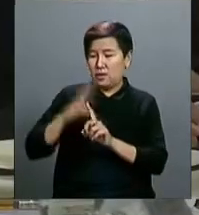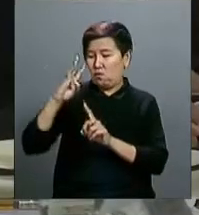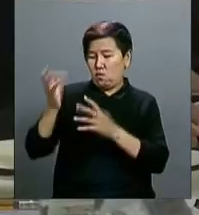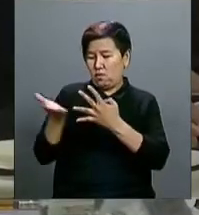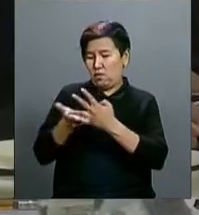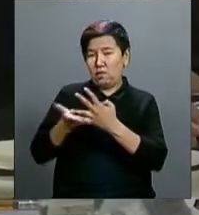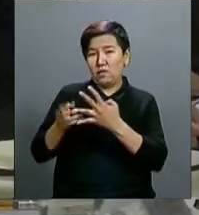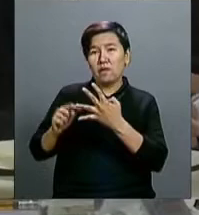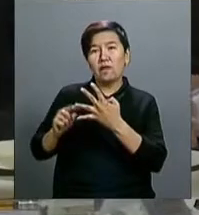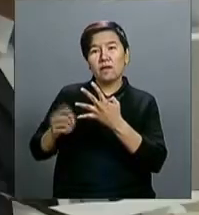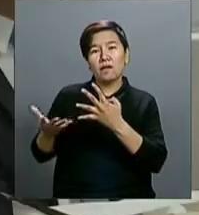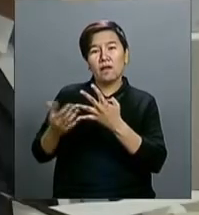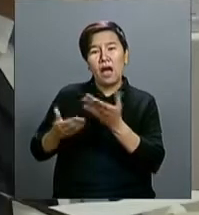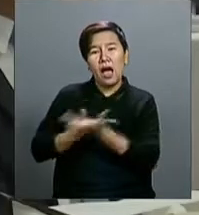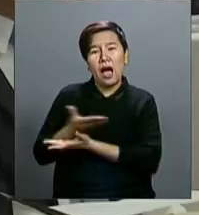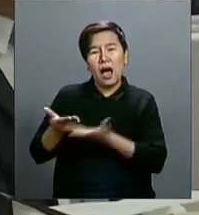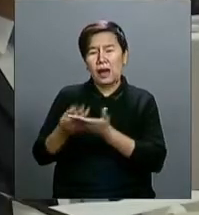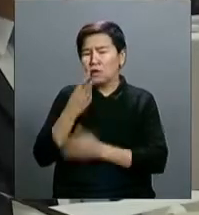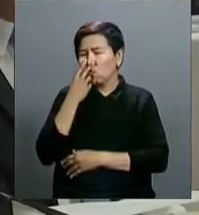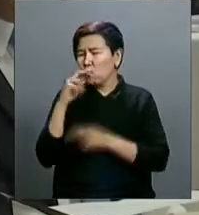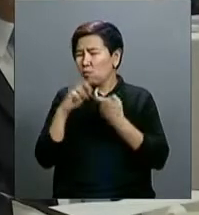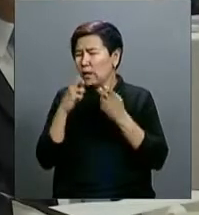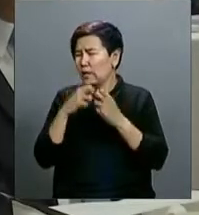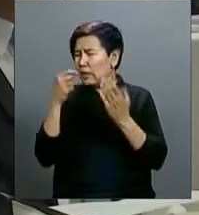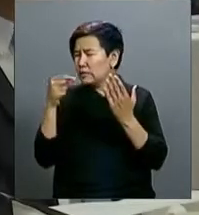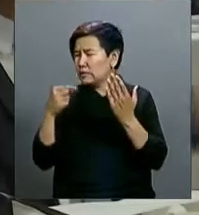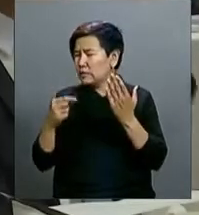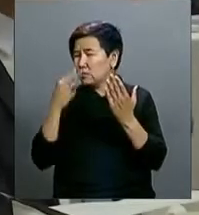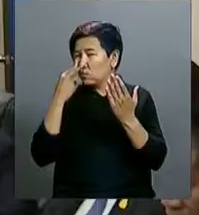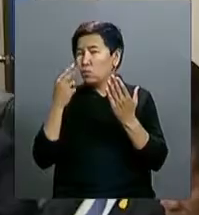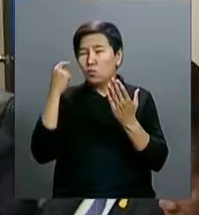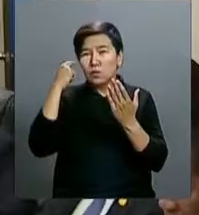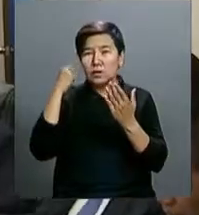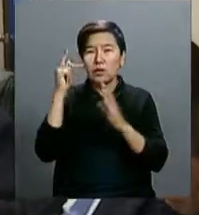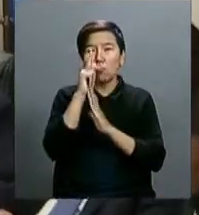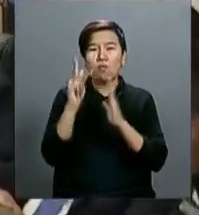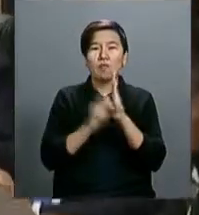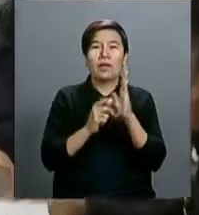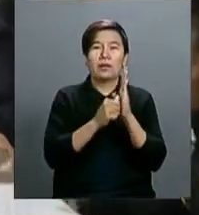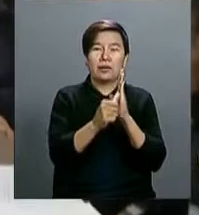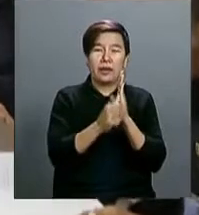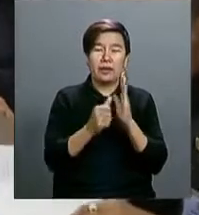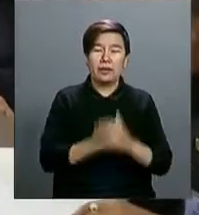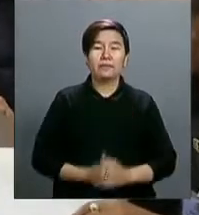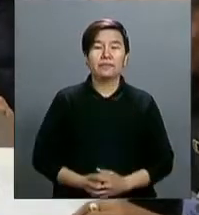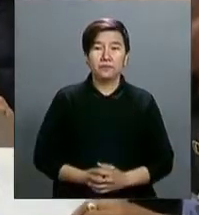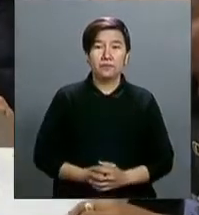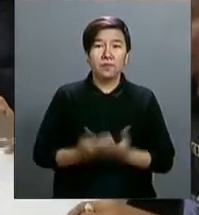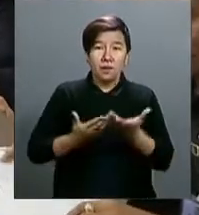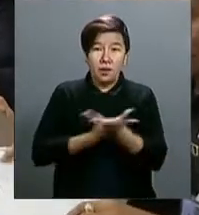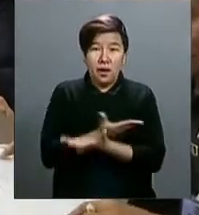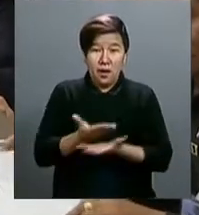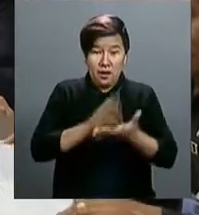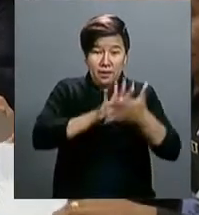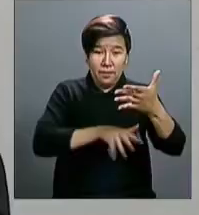เพียงการหารือเพื่อรีเช็คปัญหาและอุปสรรคที่จะคลายล็อกในข้อกฎหมายเท่านั้นค่ะส่วนการหารือเพื่อจัดทำแ